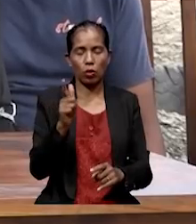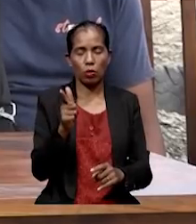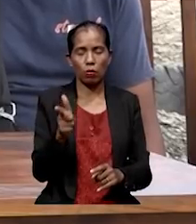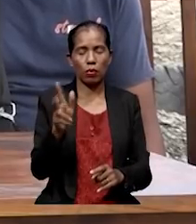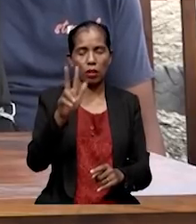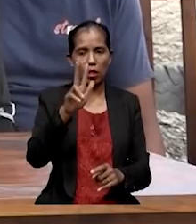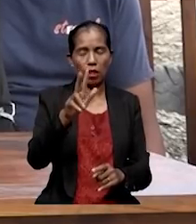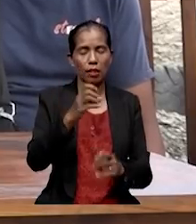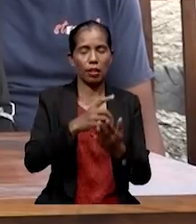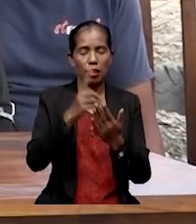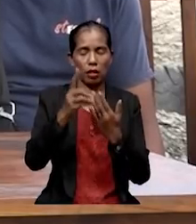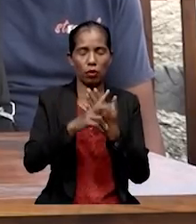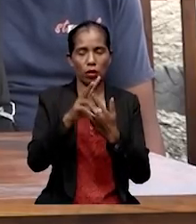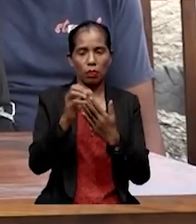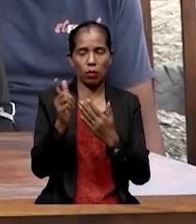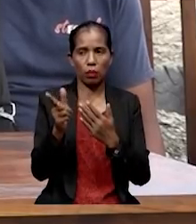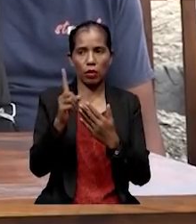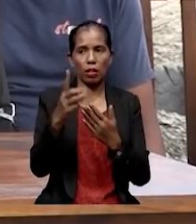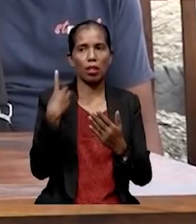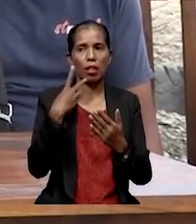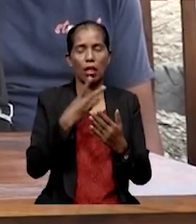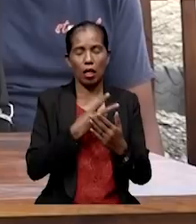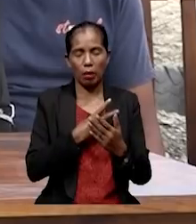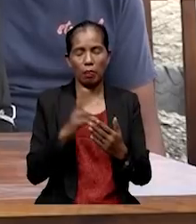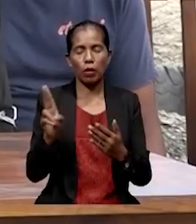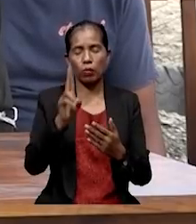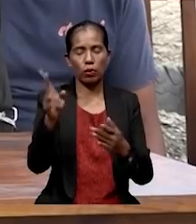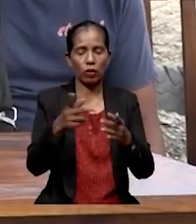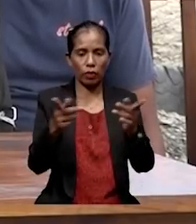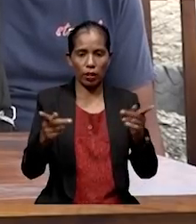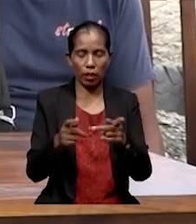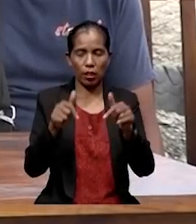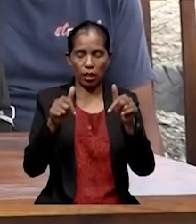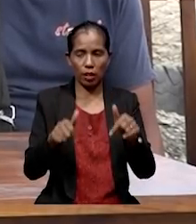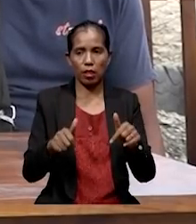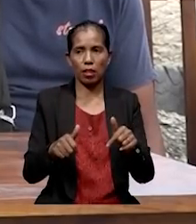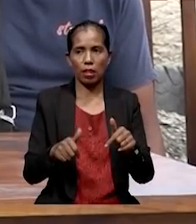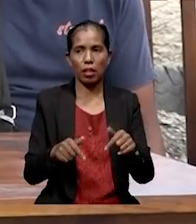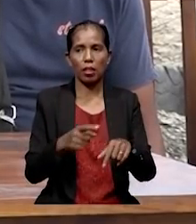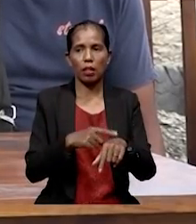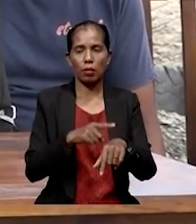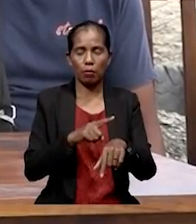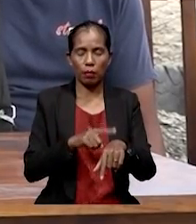2021 konabad dehan ami mai ocupa ia rai dane depois de crise